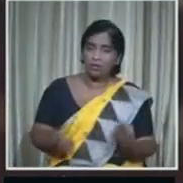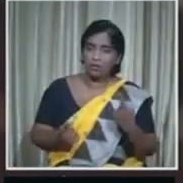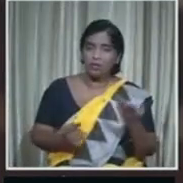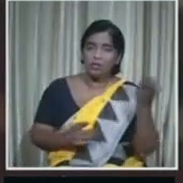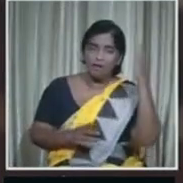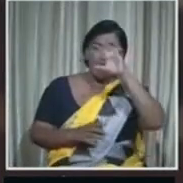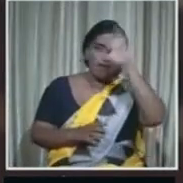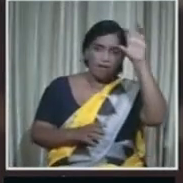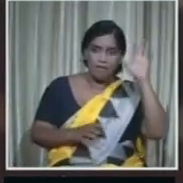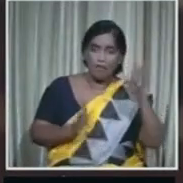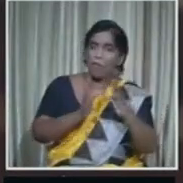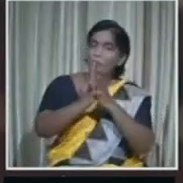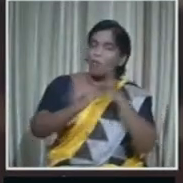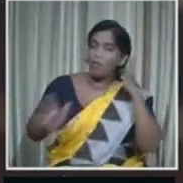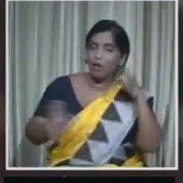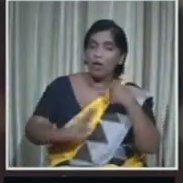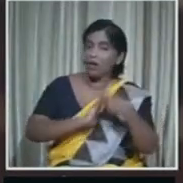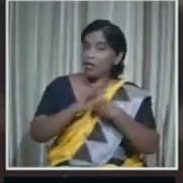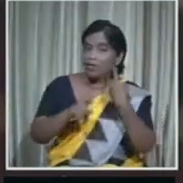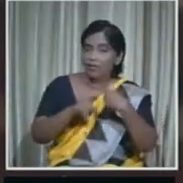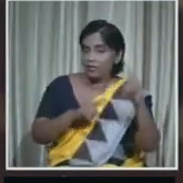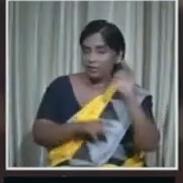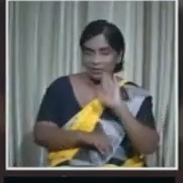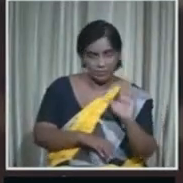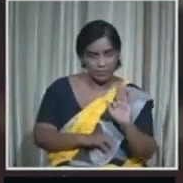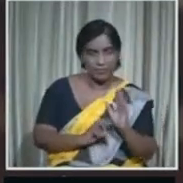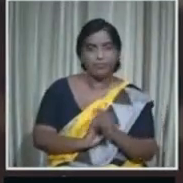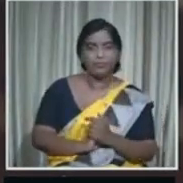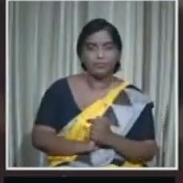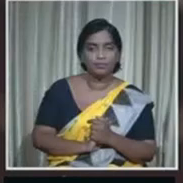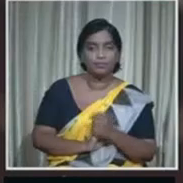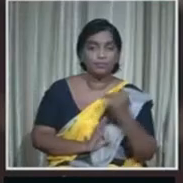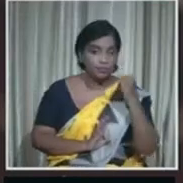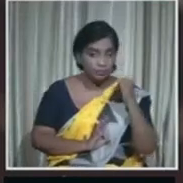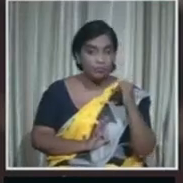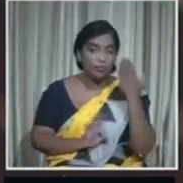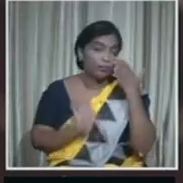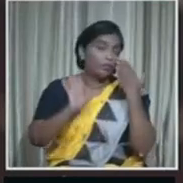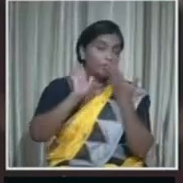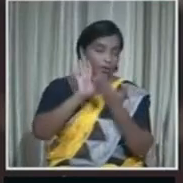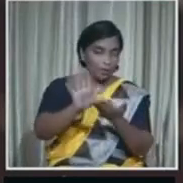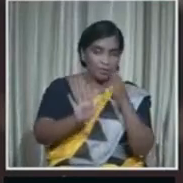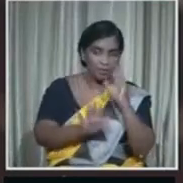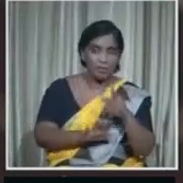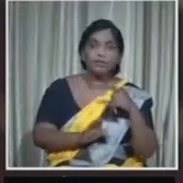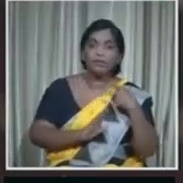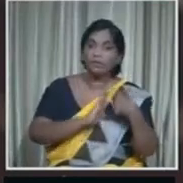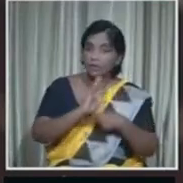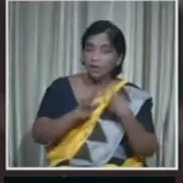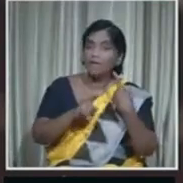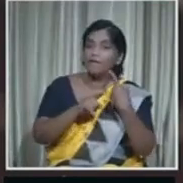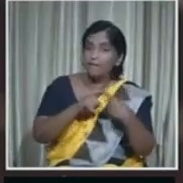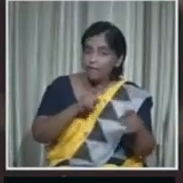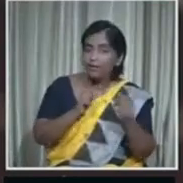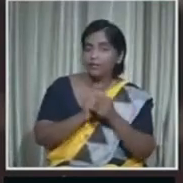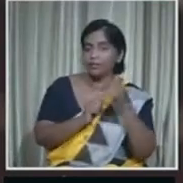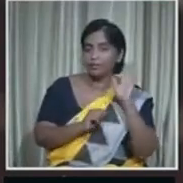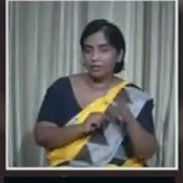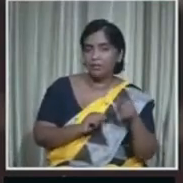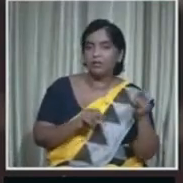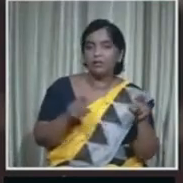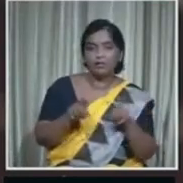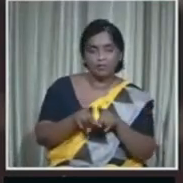වෙලා තියෙනවා. පෝලිං ඇති වෙලා තියෙනවා ලංකාව විතරක් නෙමෙයි. දැන් මේ සමහර අය පෙන්වන්න හදන්නේ මේ ලංකාව විතරයි මේක තියෙන්නේ කියලා. ඒ නිසා